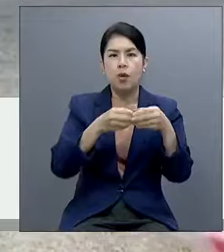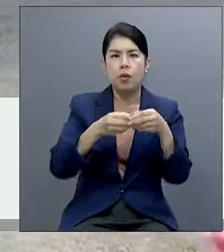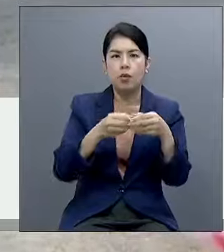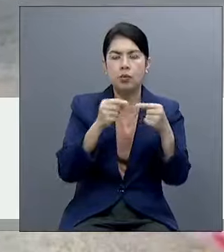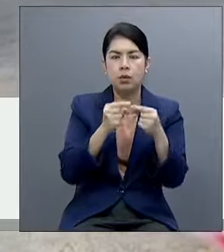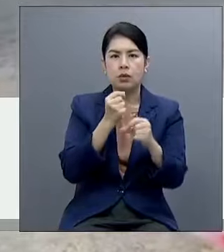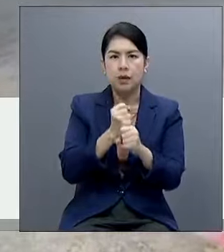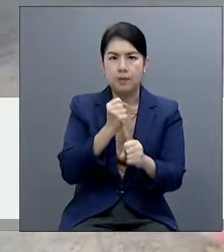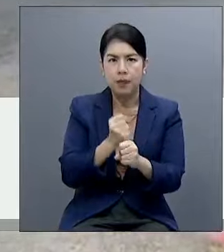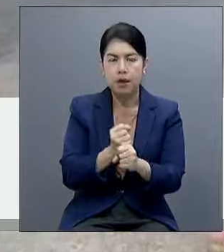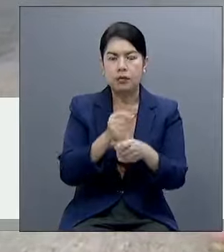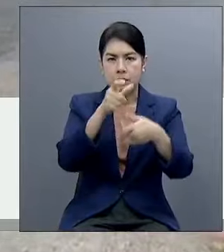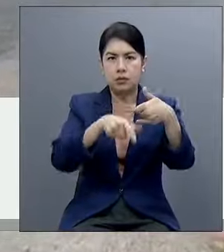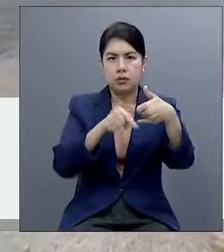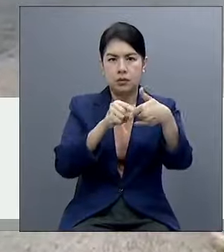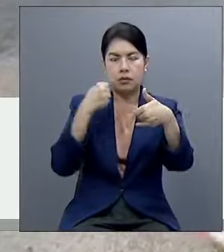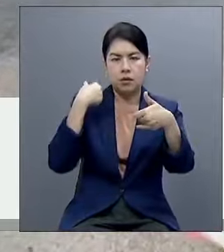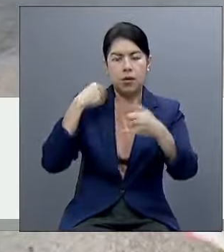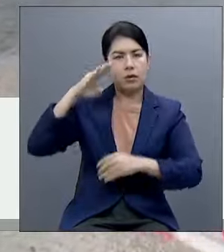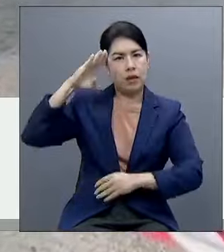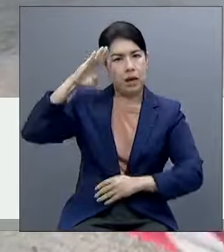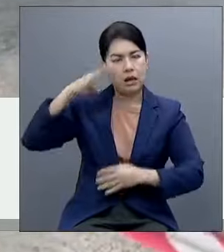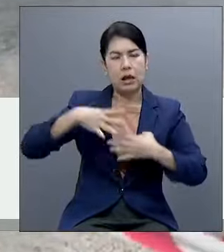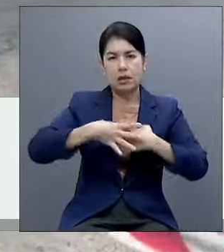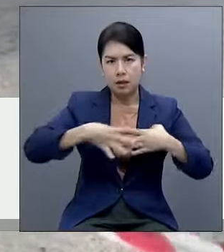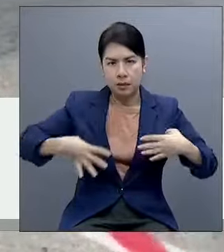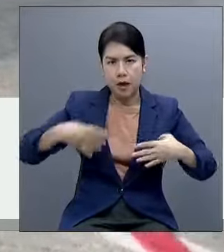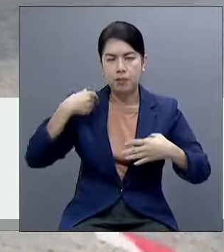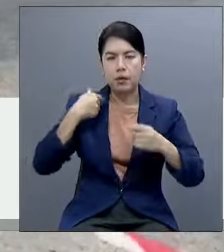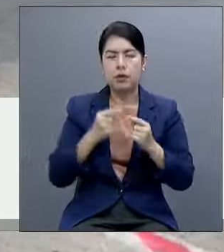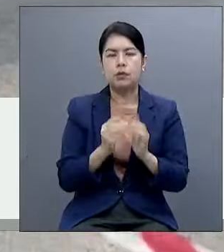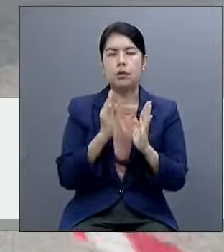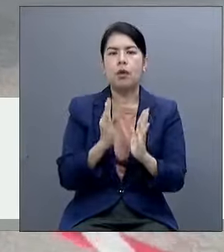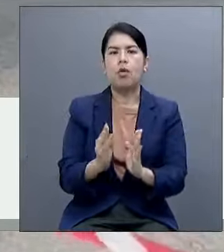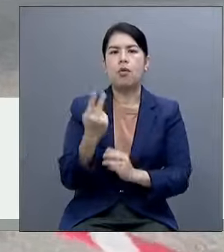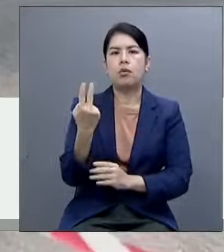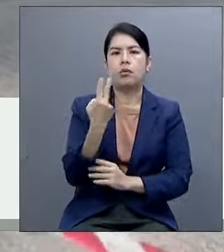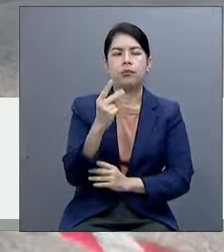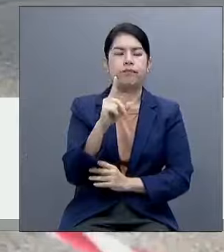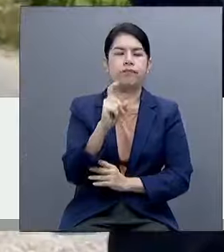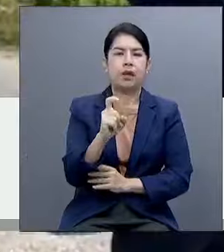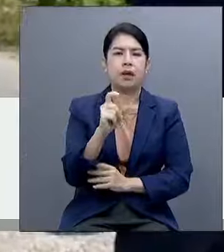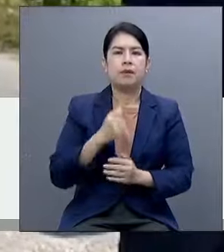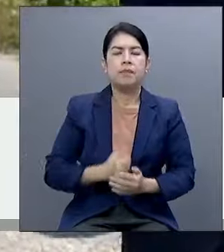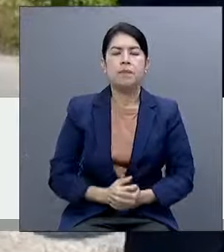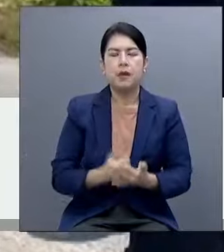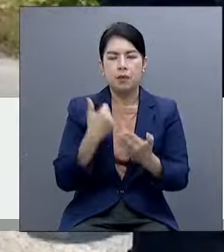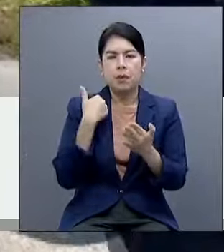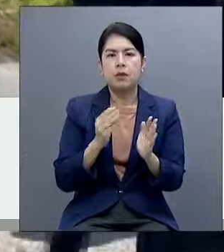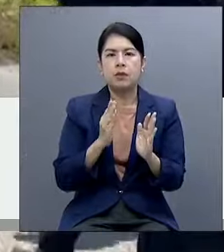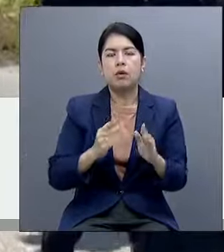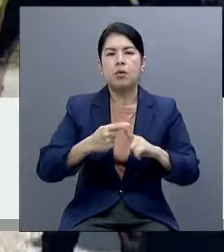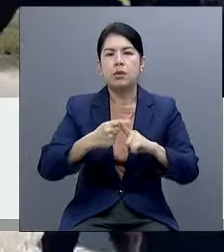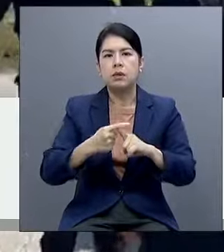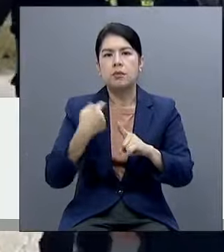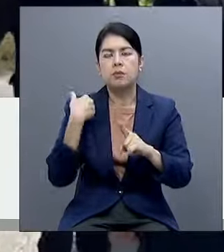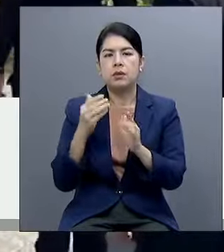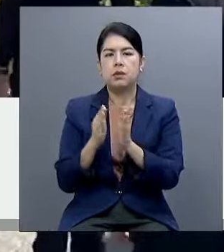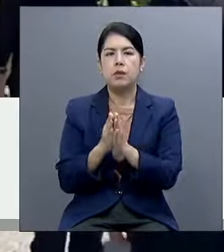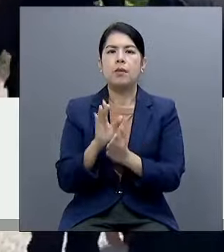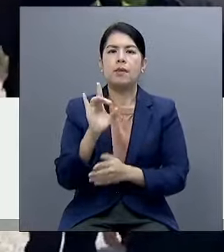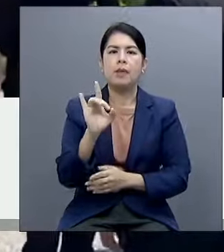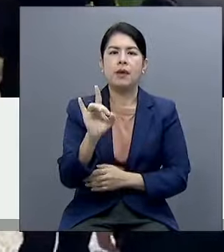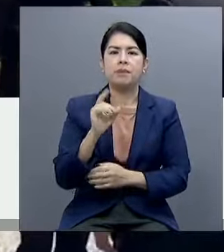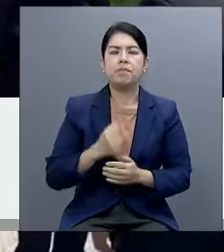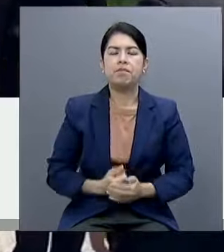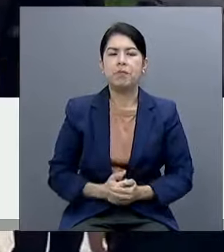ประคองสุทธนังและอาสาสมัครทหารพรานวิทยาปัวงามเสียชีวิตและยังมีผู้บาดเจ็บอีก8นายสอบสวนทราบว่